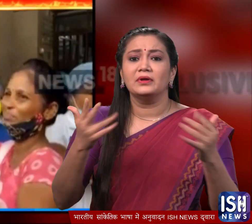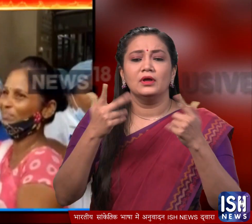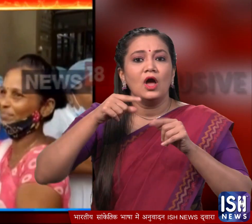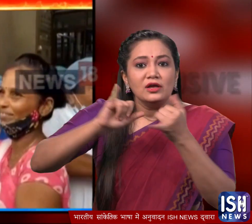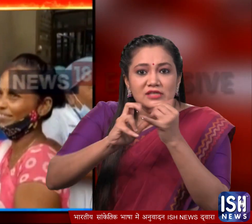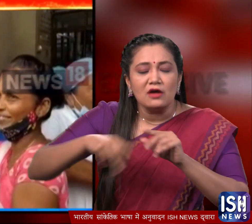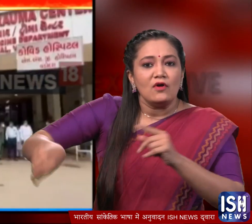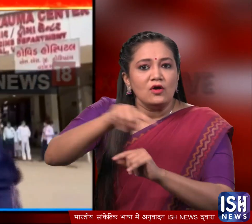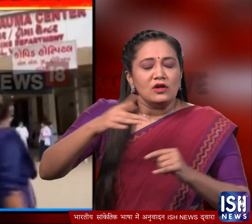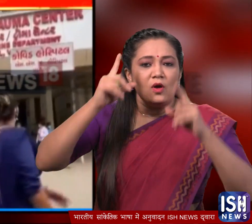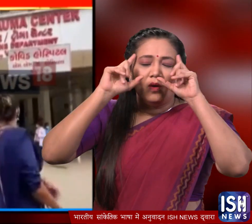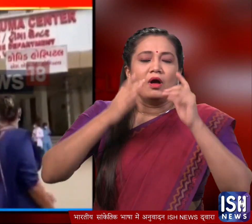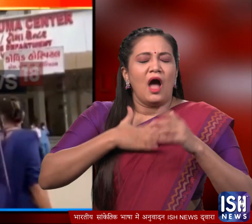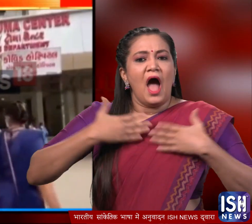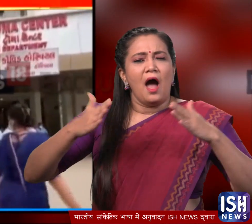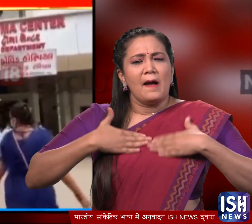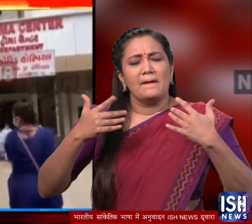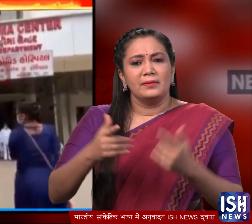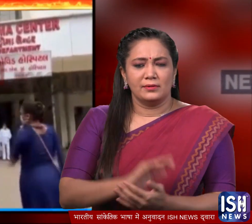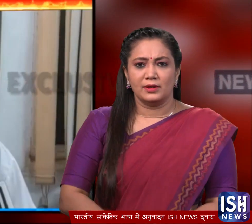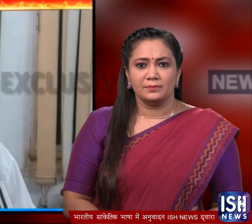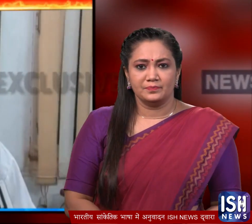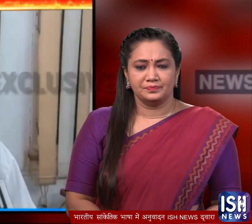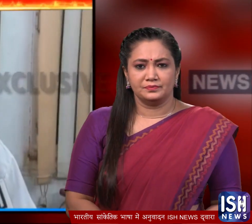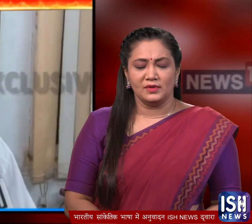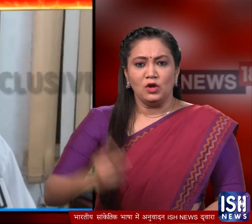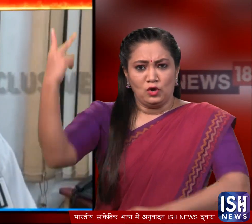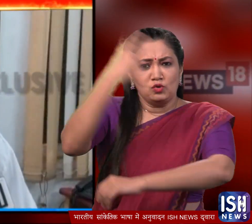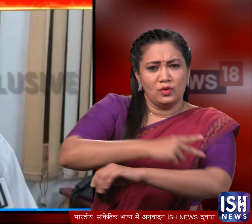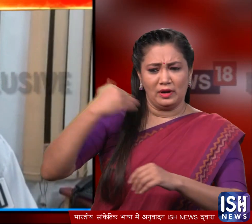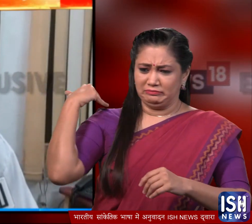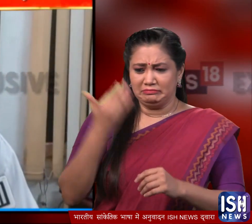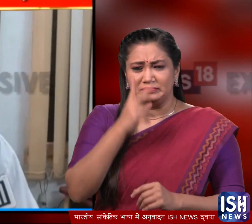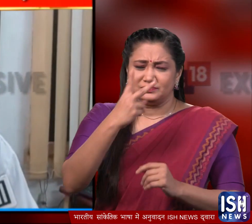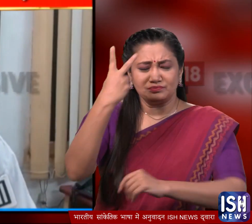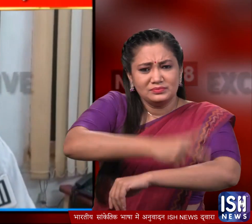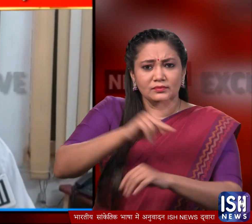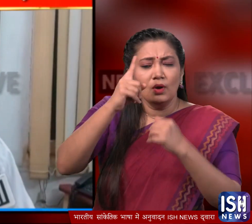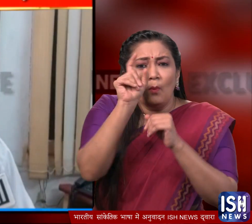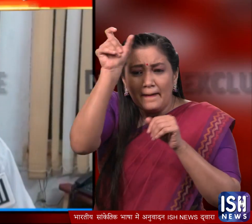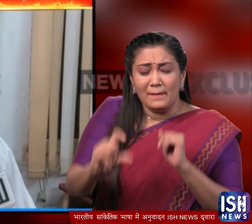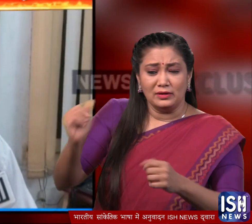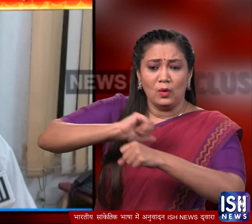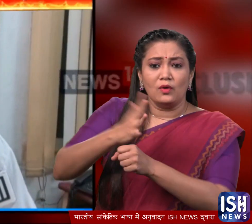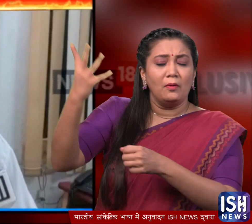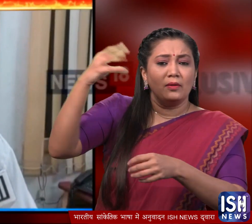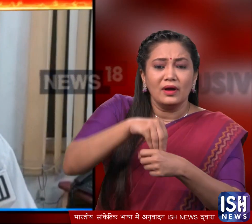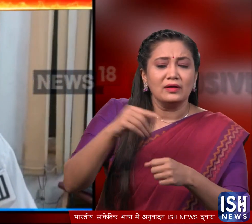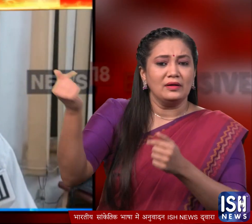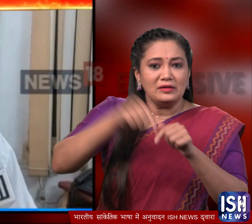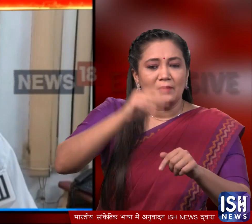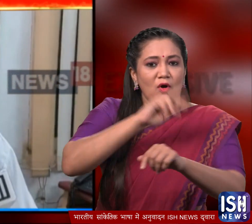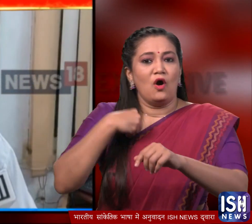अस्पताल में काम करने वाले खुद को जश्न मनाने से रोक नहीं पाए। हमने लास्ट 2 दिन से देखा कि एक भी पेशेंट एसएसजी